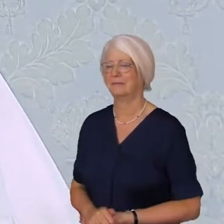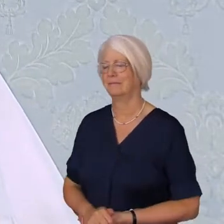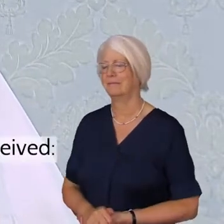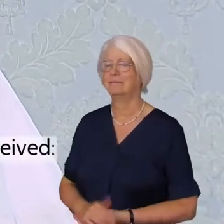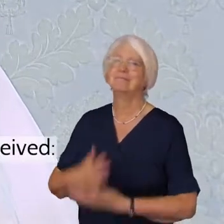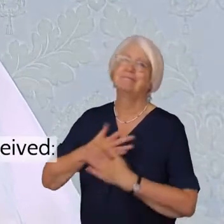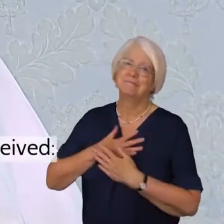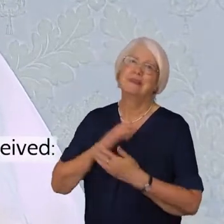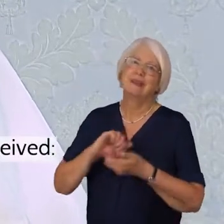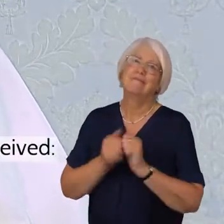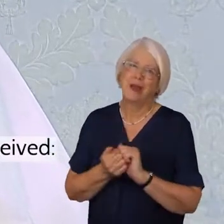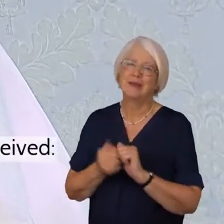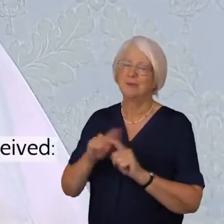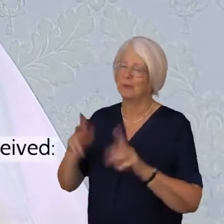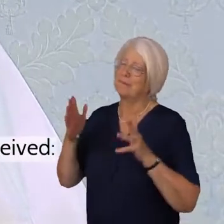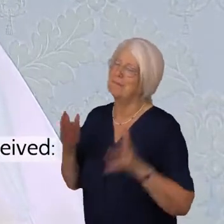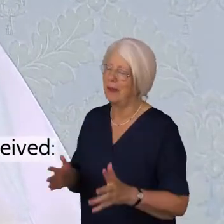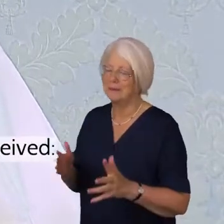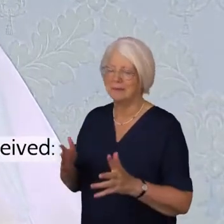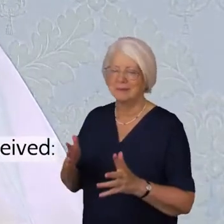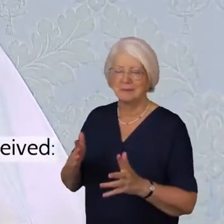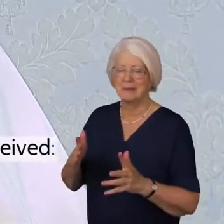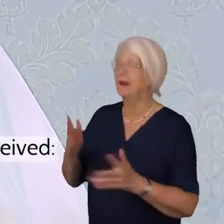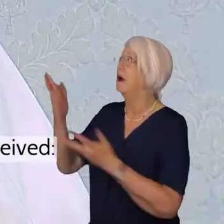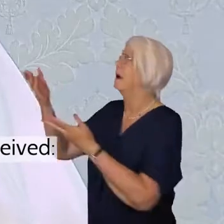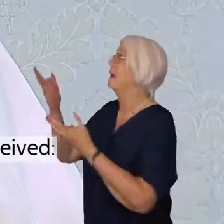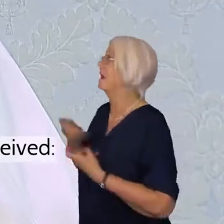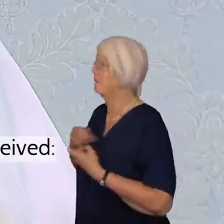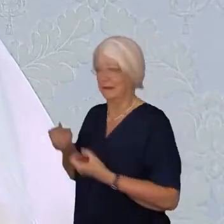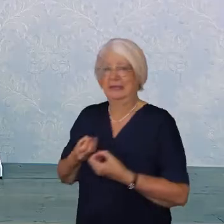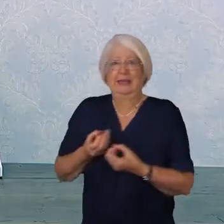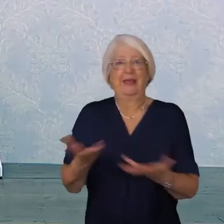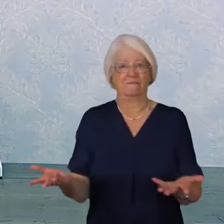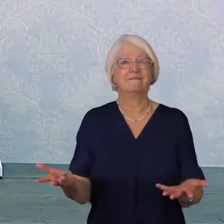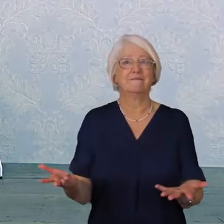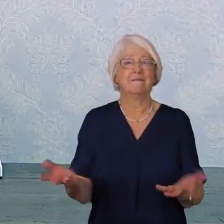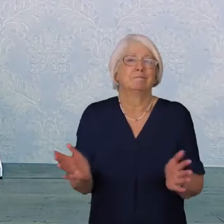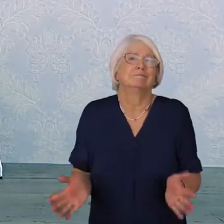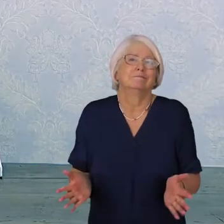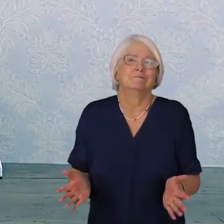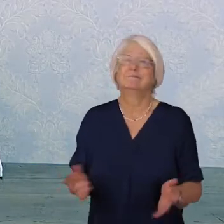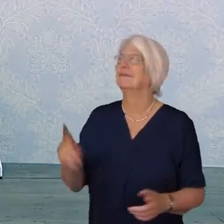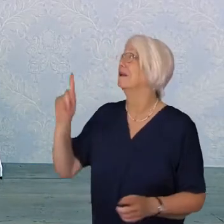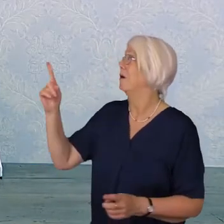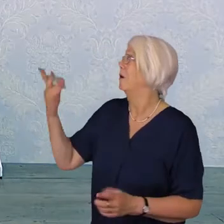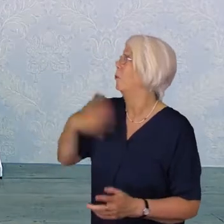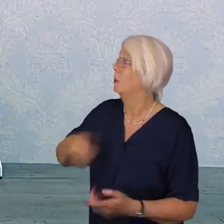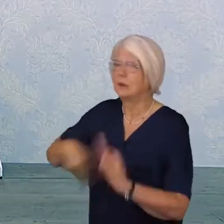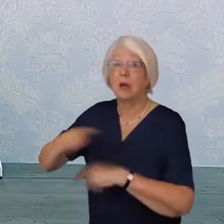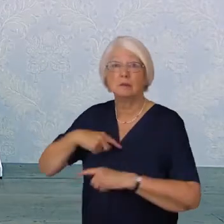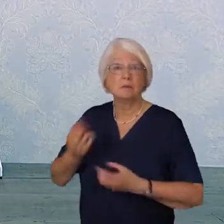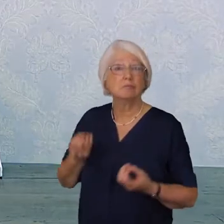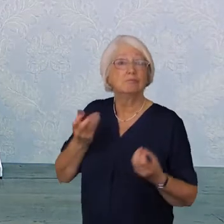Carissimi, quello che abbiamo ricevuto dobbiamo donarlo. Siamo chiamati a diffondere